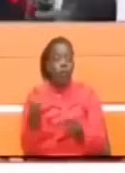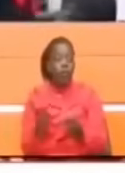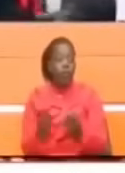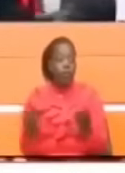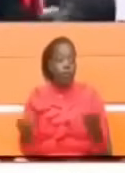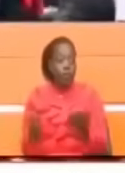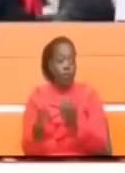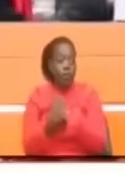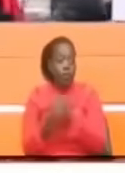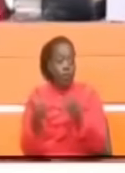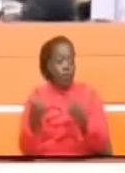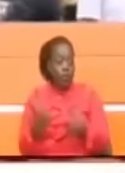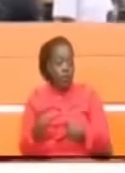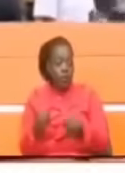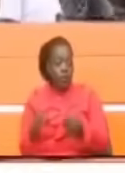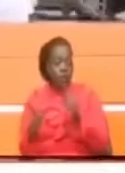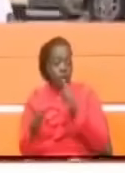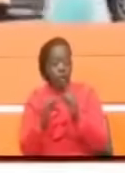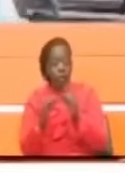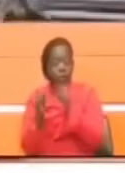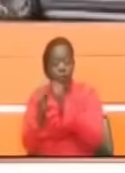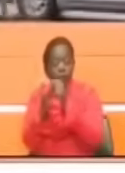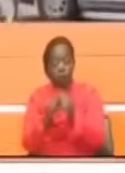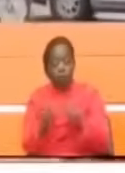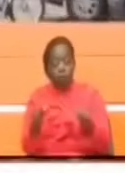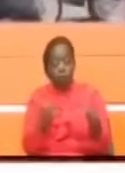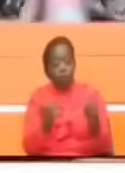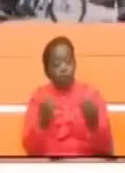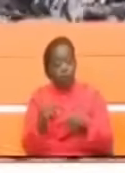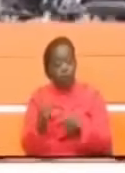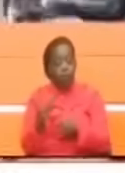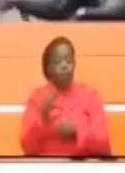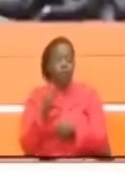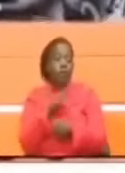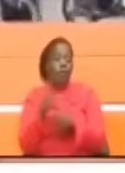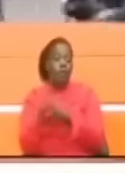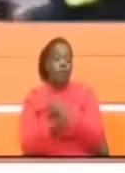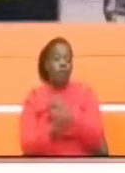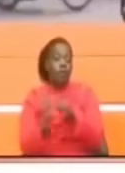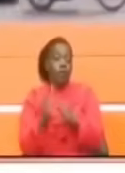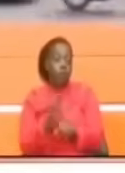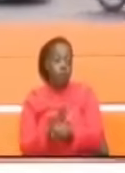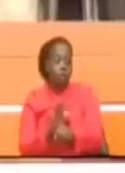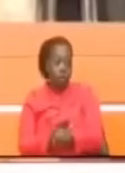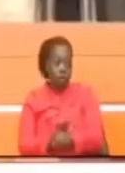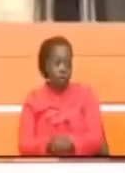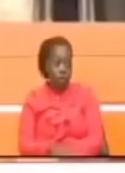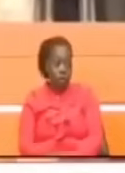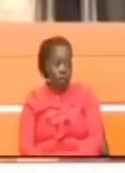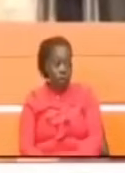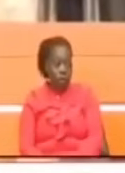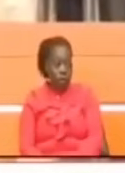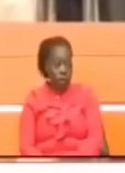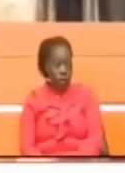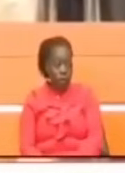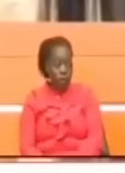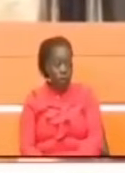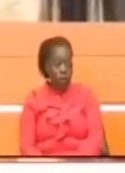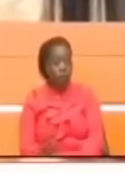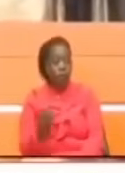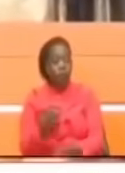nyazi ama boda boda vitu kutu nabu mbili chikula chino nga biko kutu nabu bi obu suse wo lezibu ya